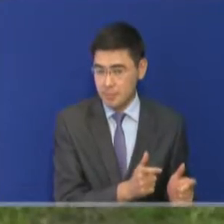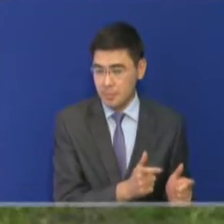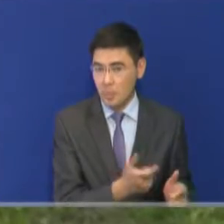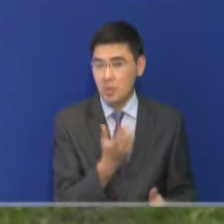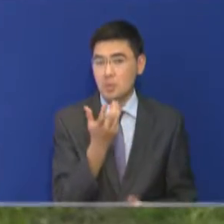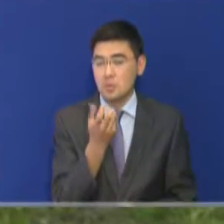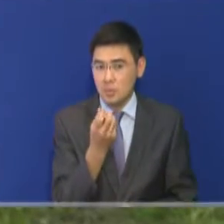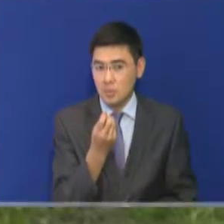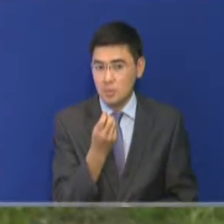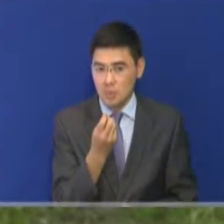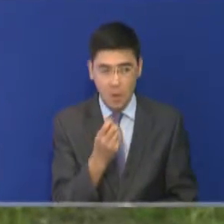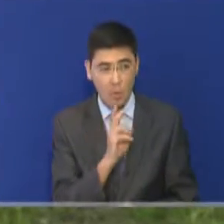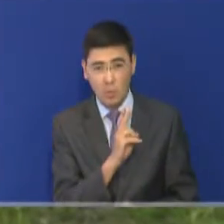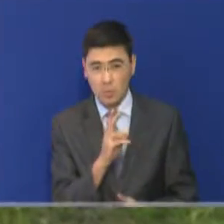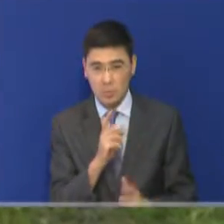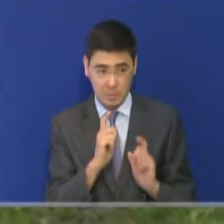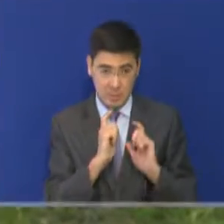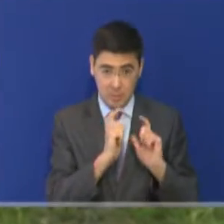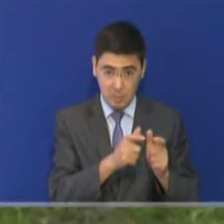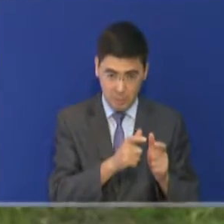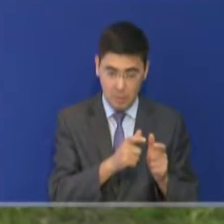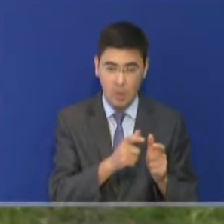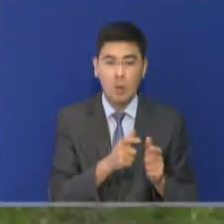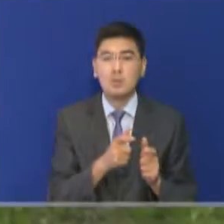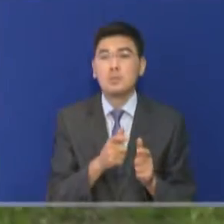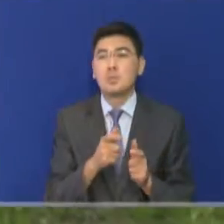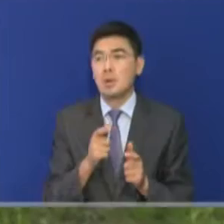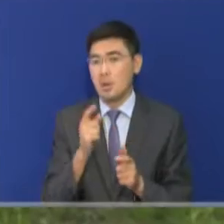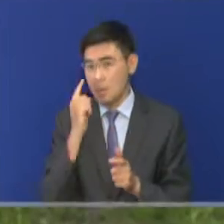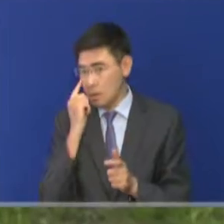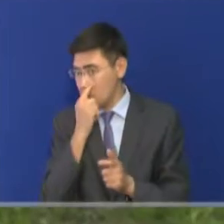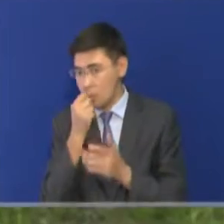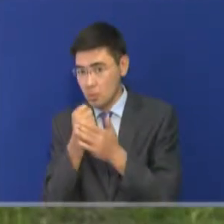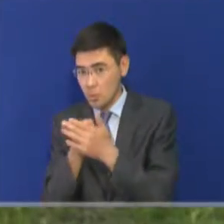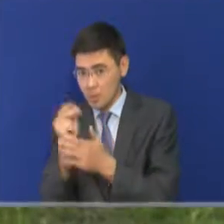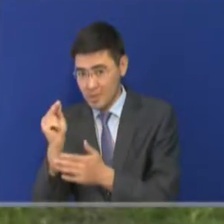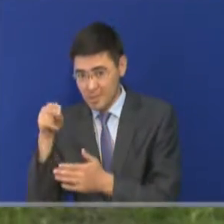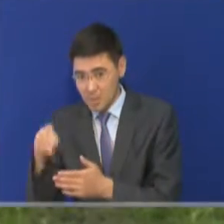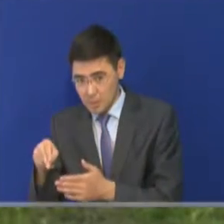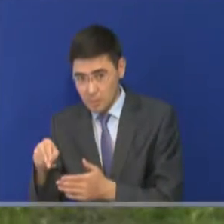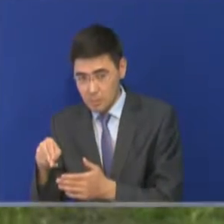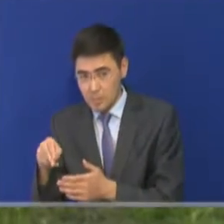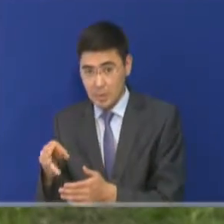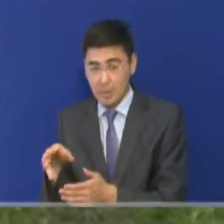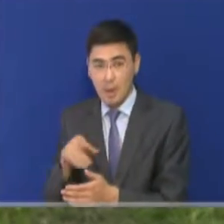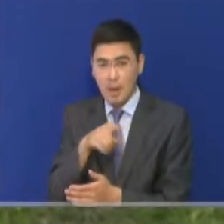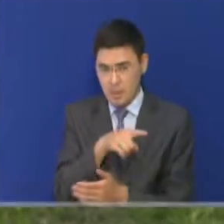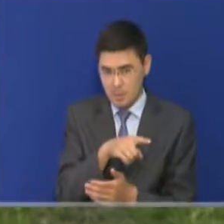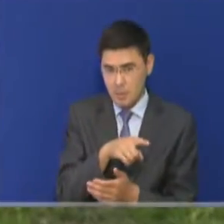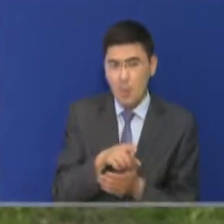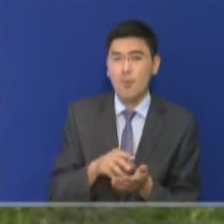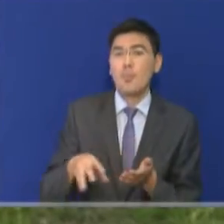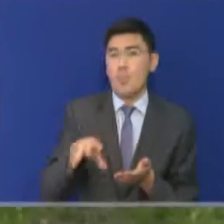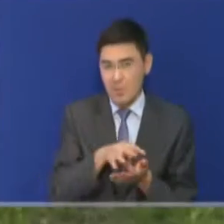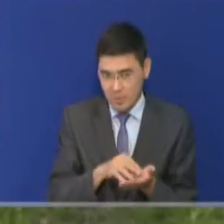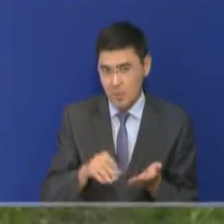Также те, кому выдано было направление до введения карантина, они должны повторно